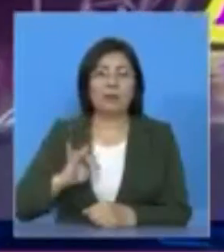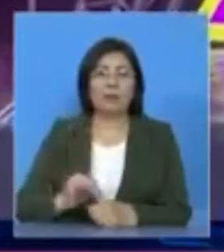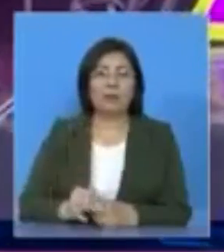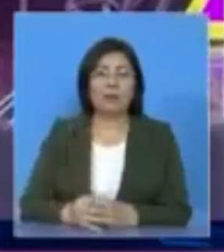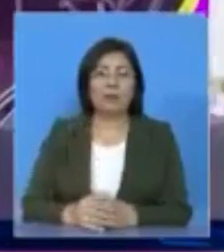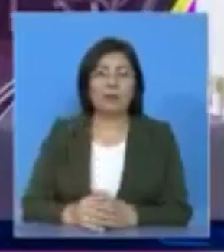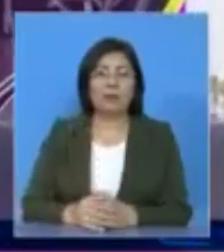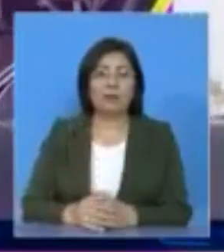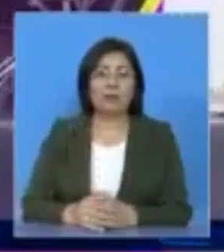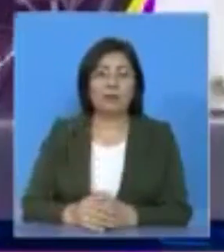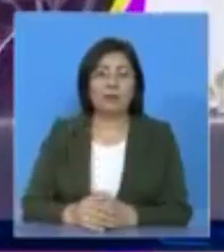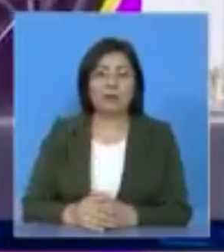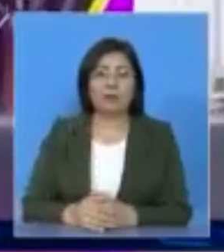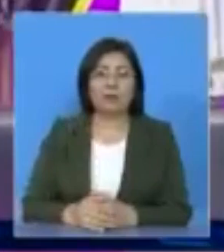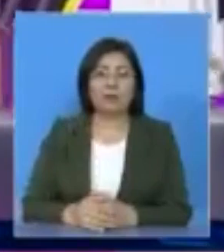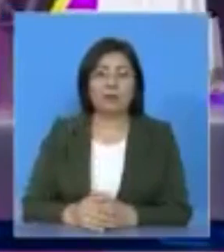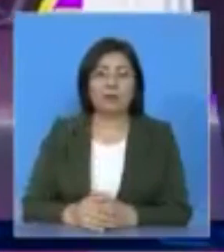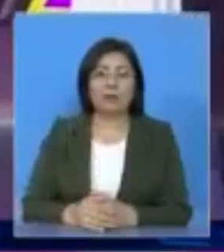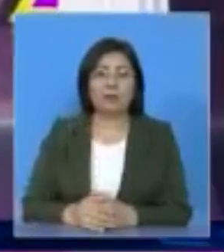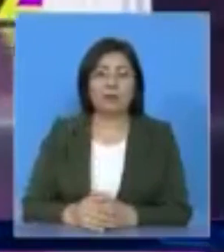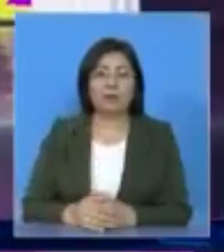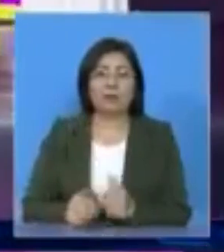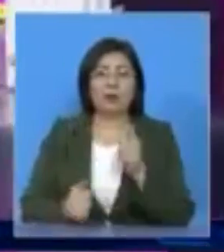тебе становится.